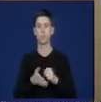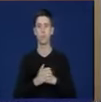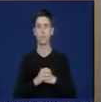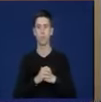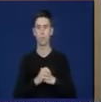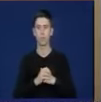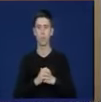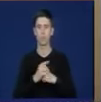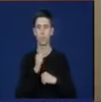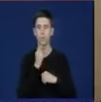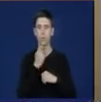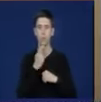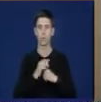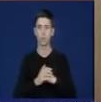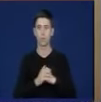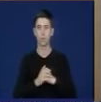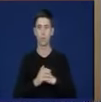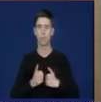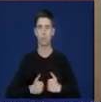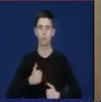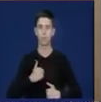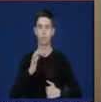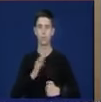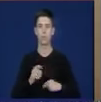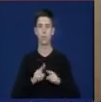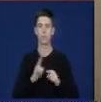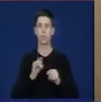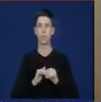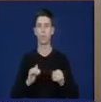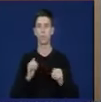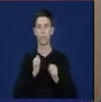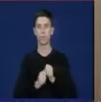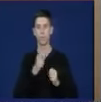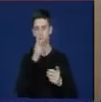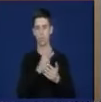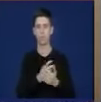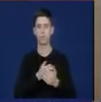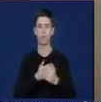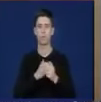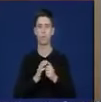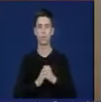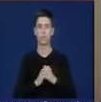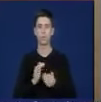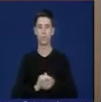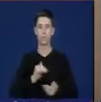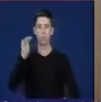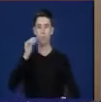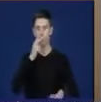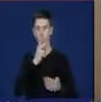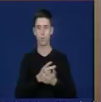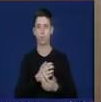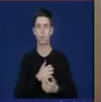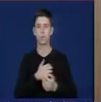Samid. Çox çətindir. Qəhrəmandı düzdür, amma balalarına da lazım idi o. Balalarını böyütməli idi,